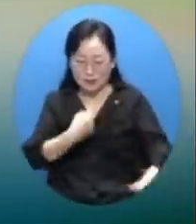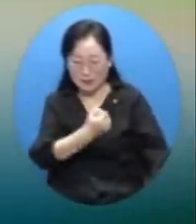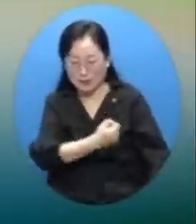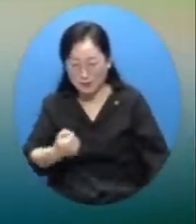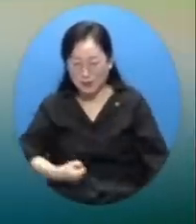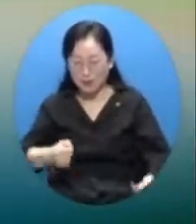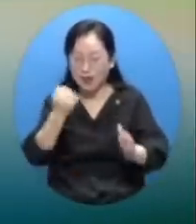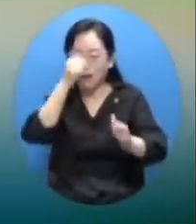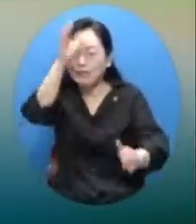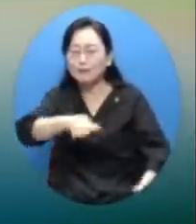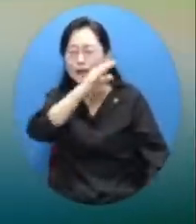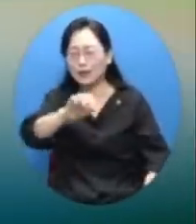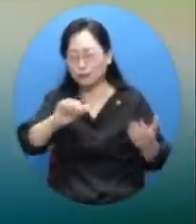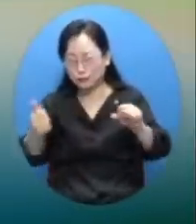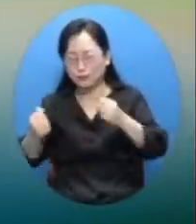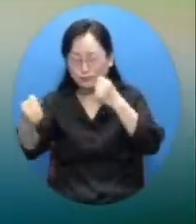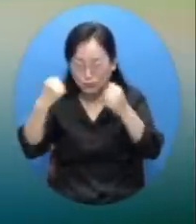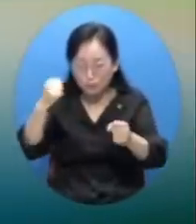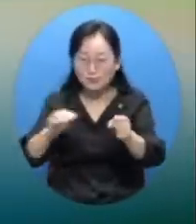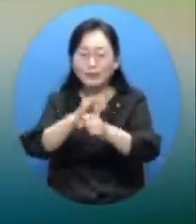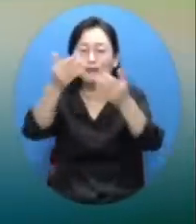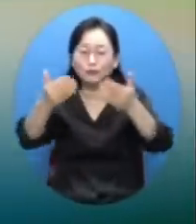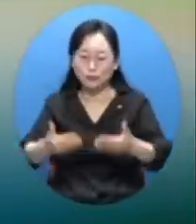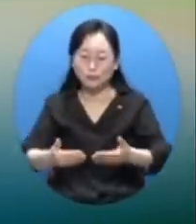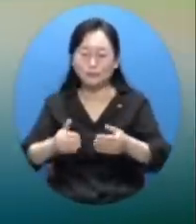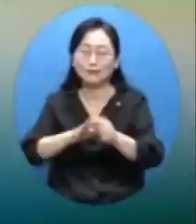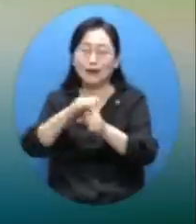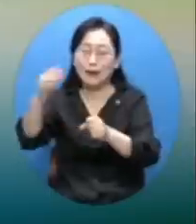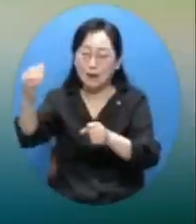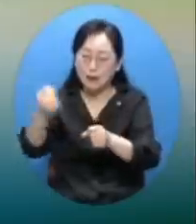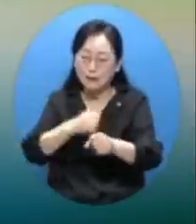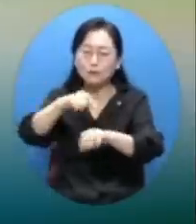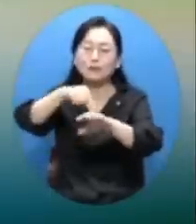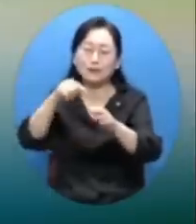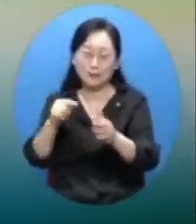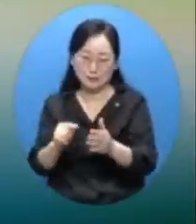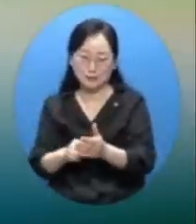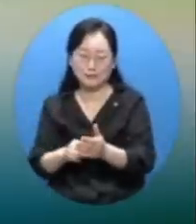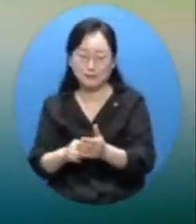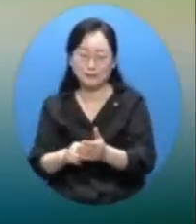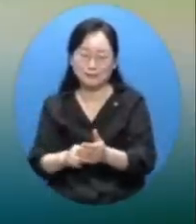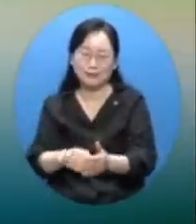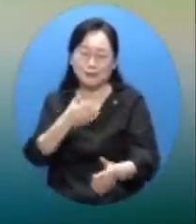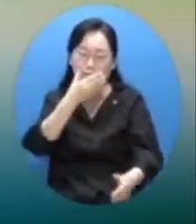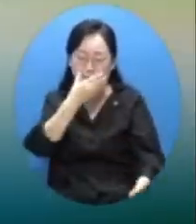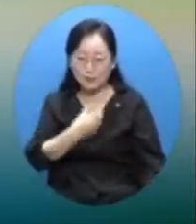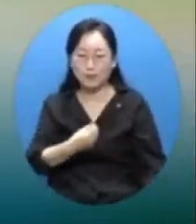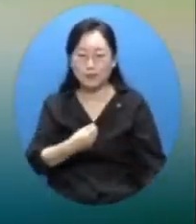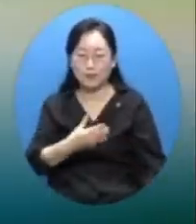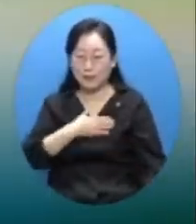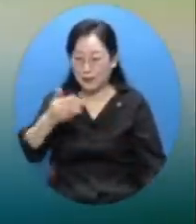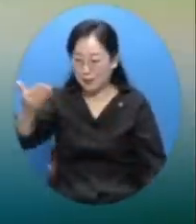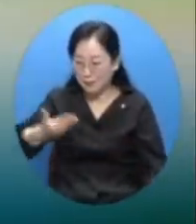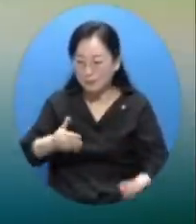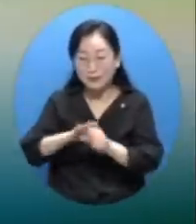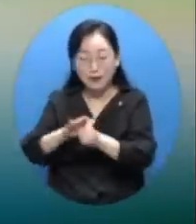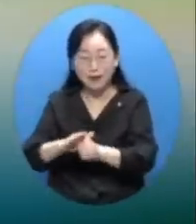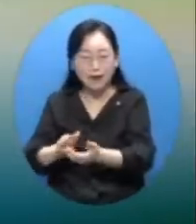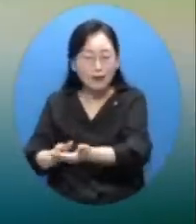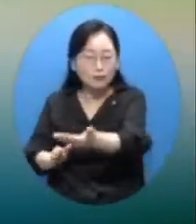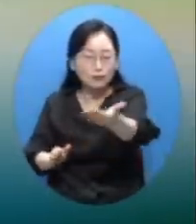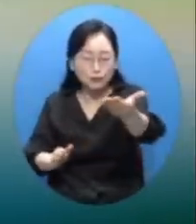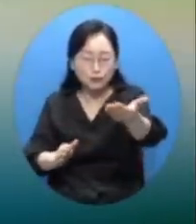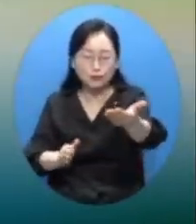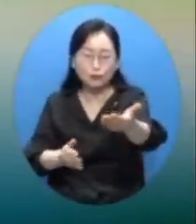십자가에 죽으시면서까지 사랑하신 그분의 사랑으로 나는 행복해져서 내가 받은 사랑을 너에게 표현하고